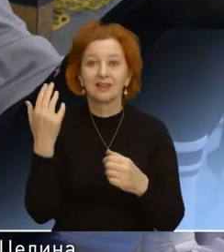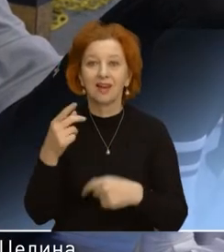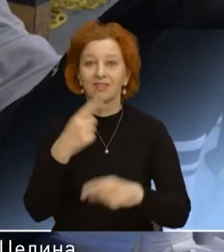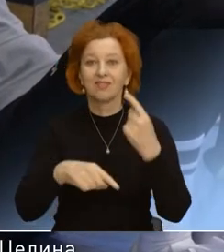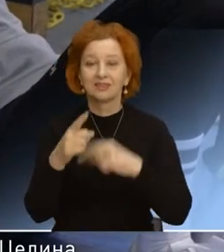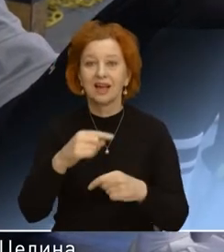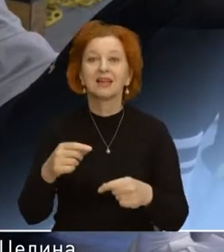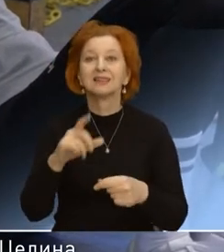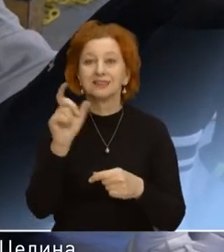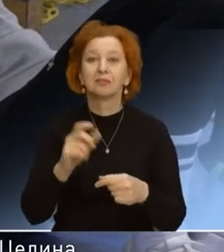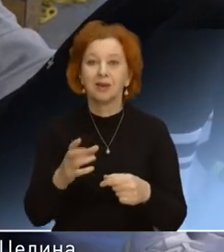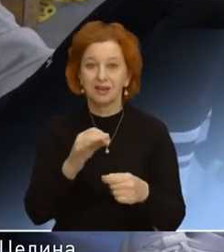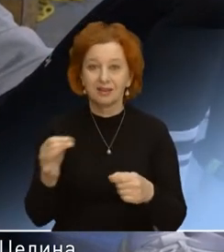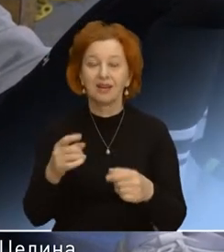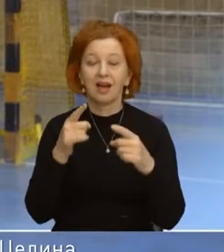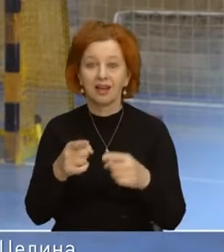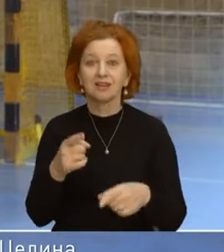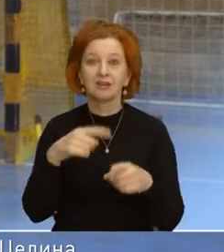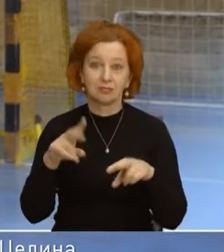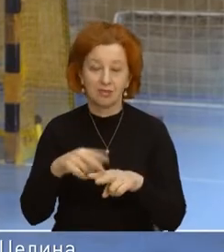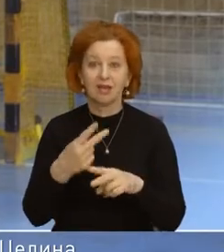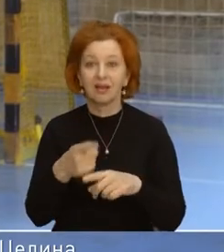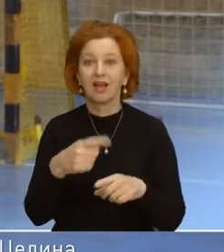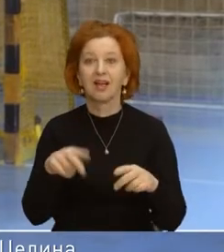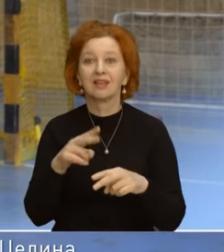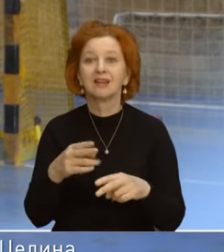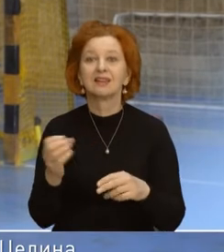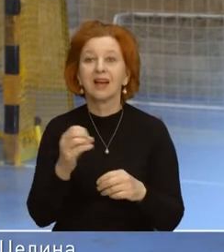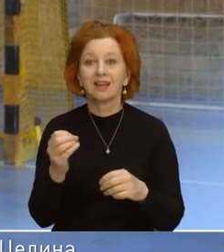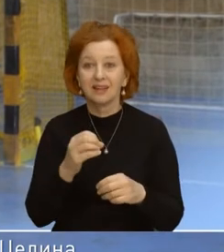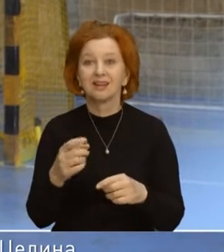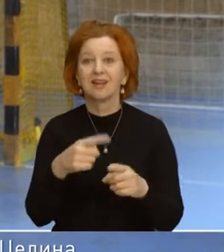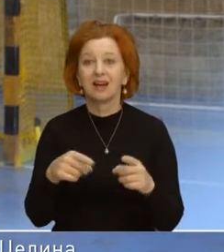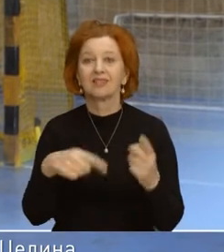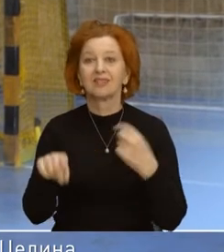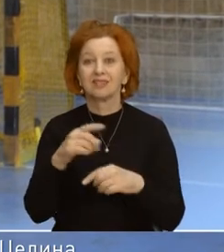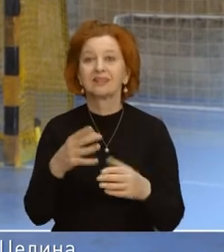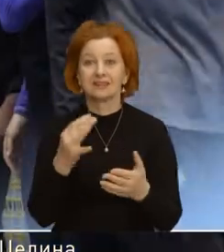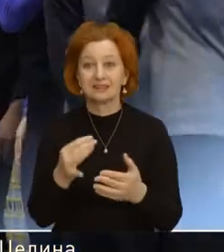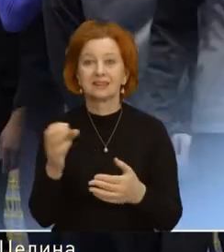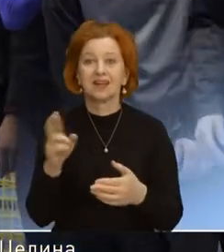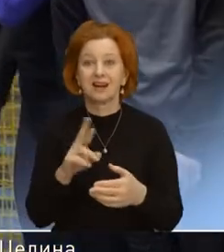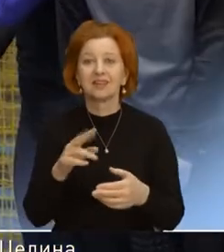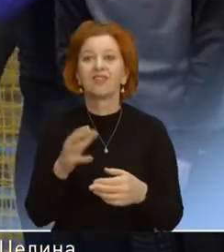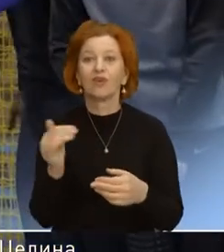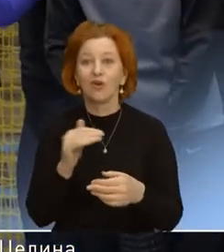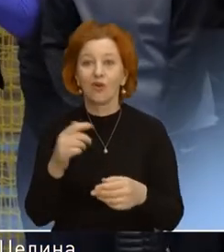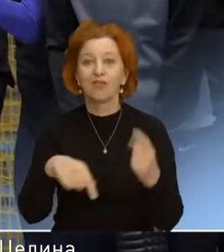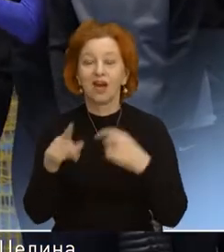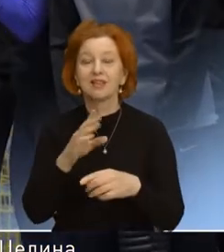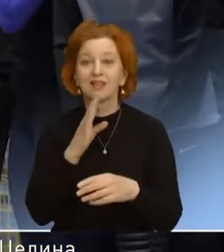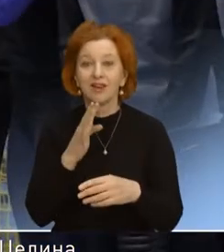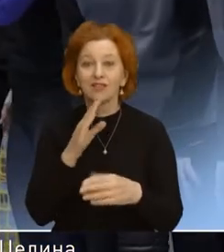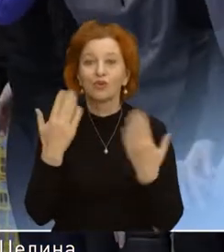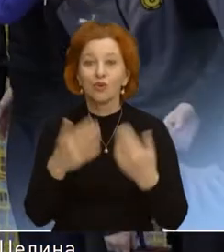из Испании. Это Анастасия Лагина, Юлия Моногарова, Екатерина Зеленкова, Милана Таженова и Ярослава Фролова. Девушки